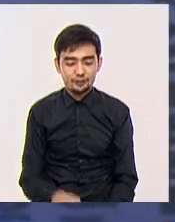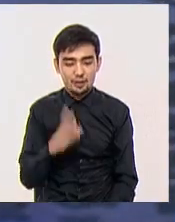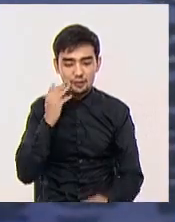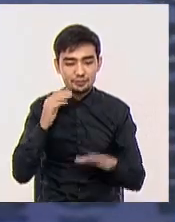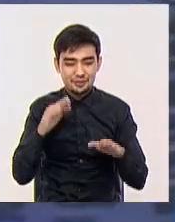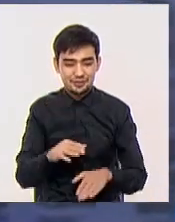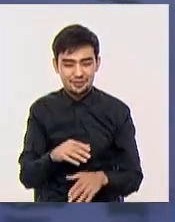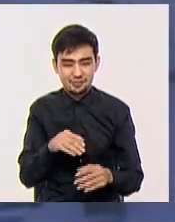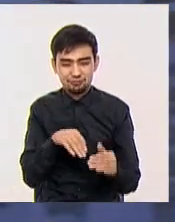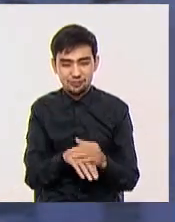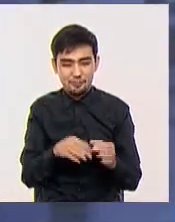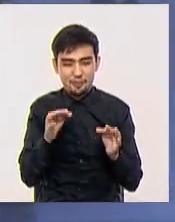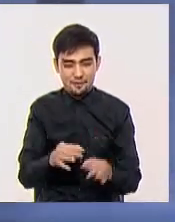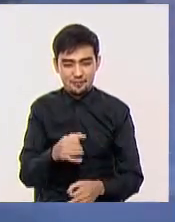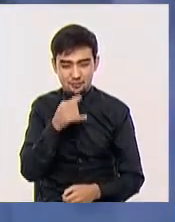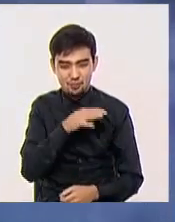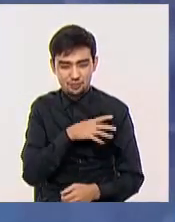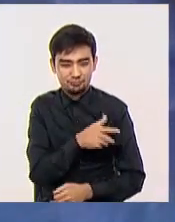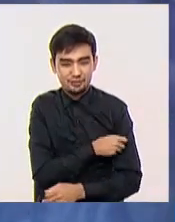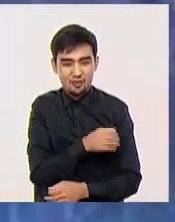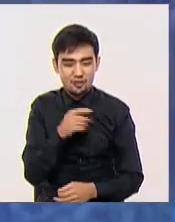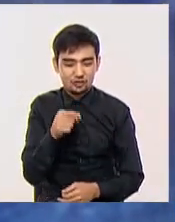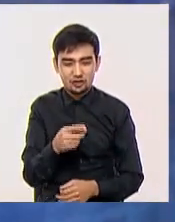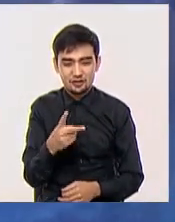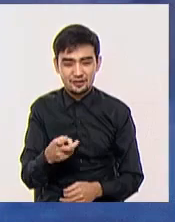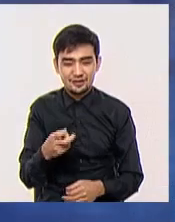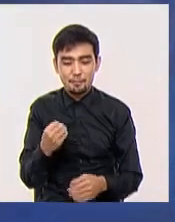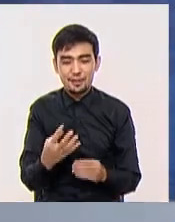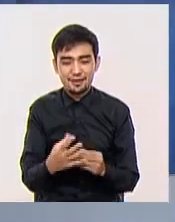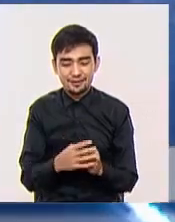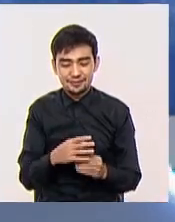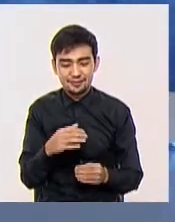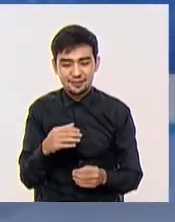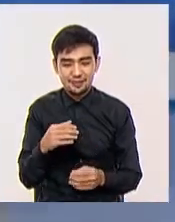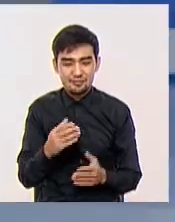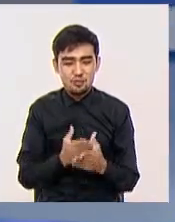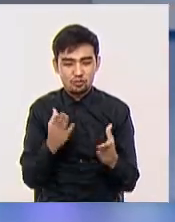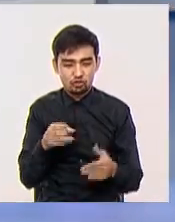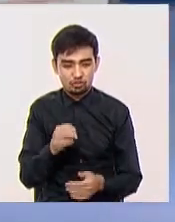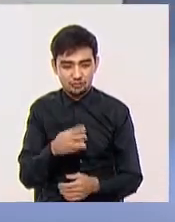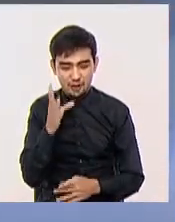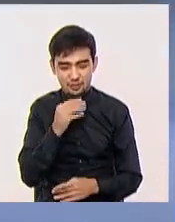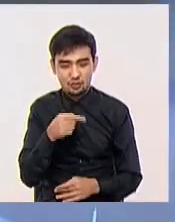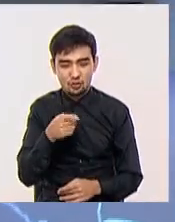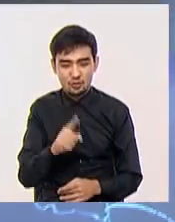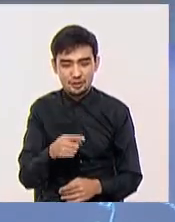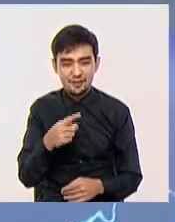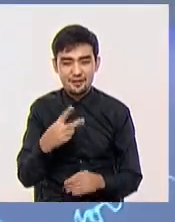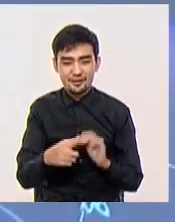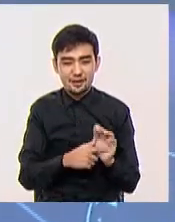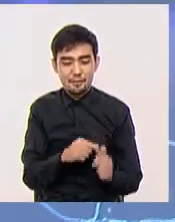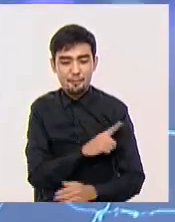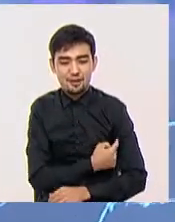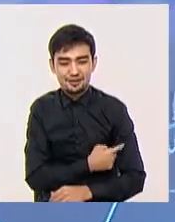Алматыда дұрыс сақталмаған вакцина саны 1215-ден де көп болуы мүмкін. Нөмірі 27-ші